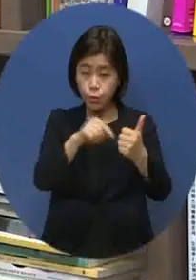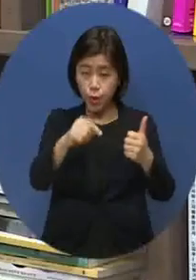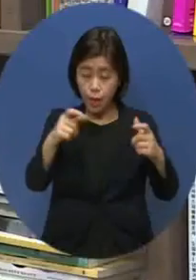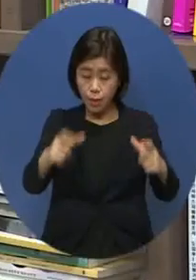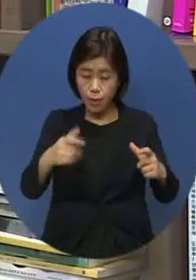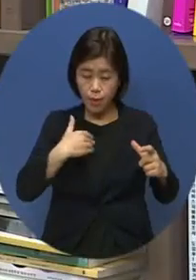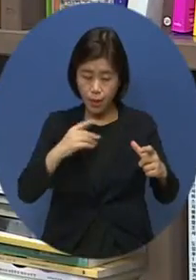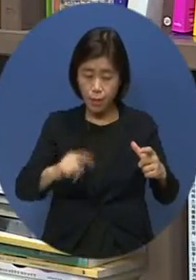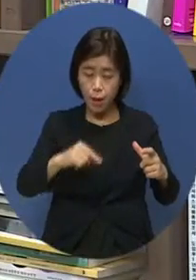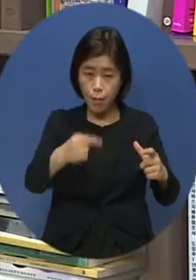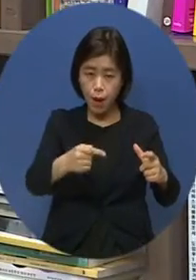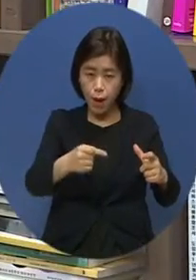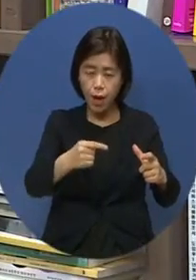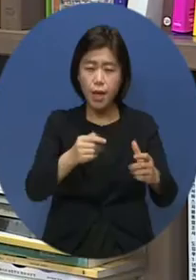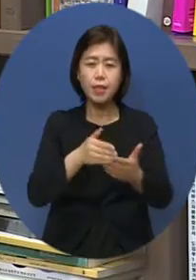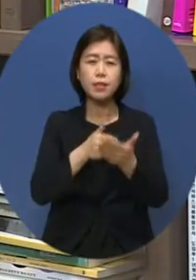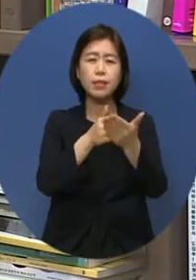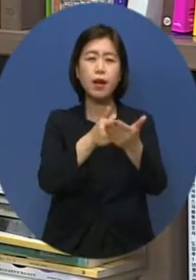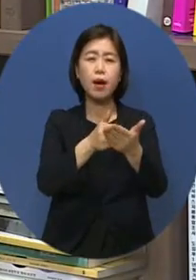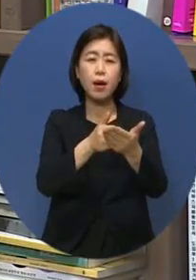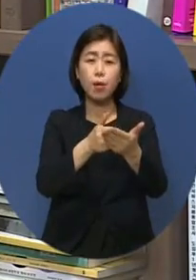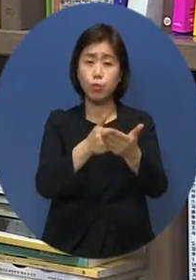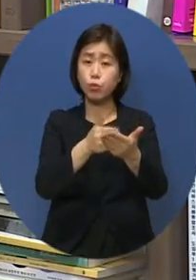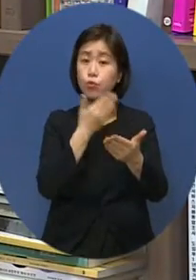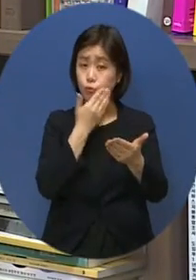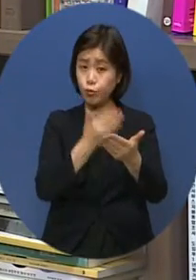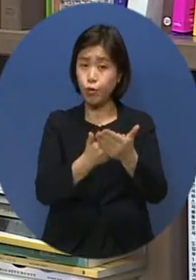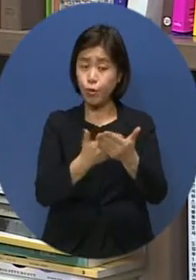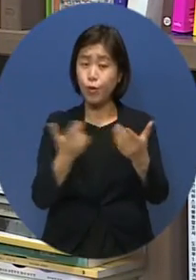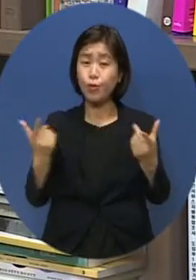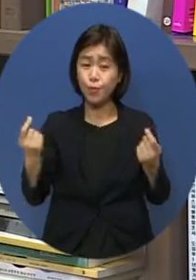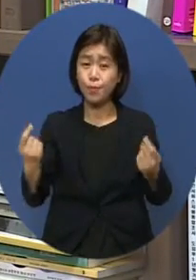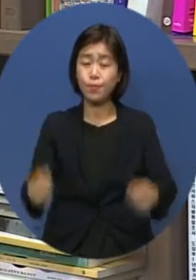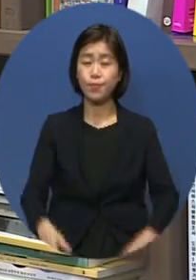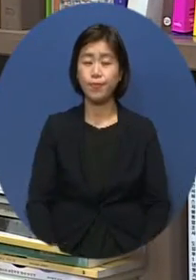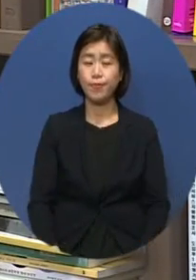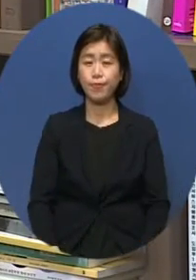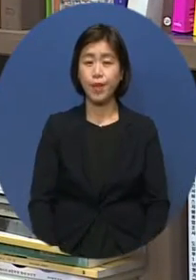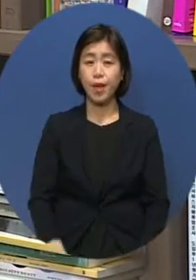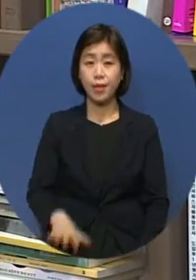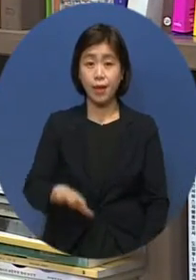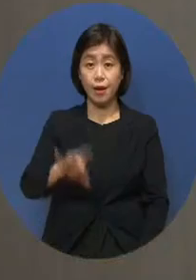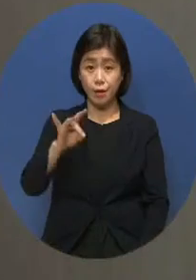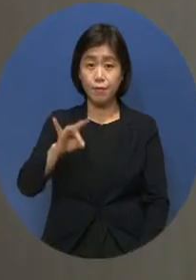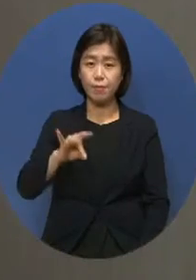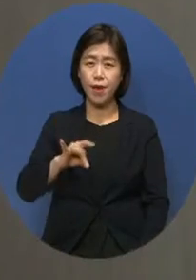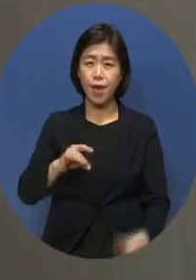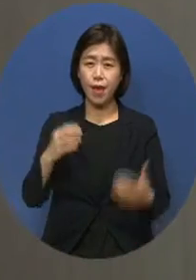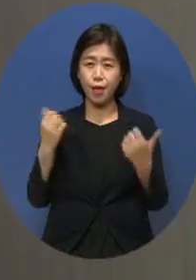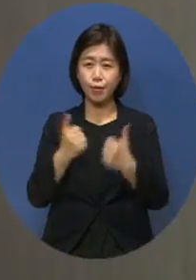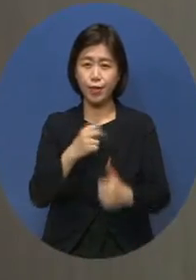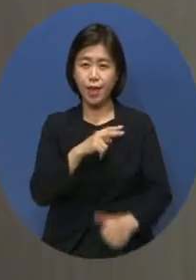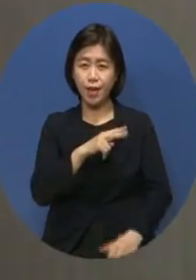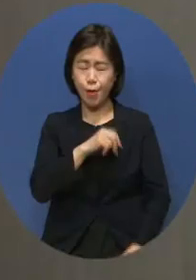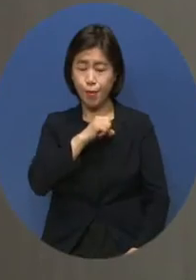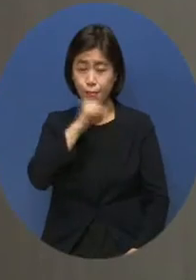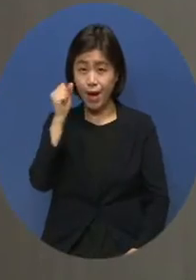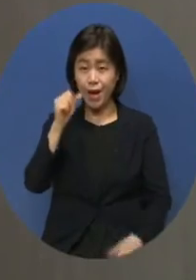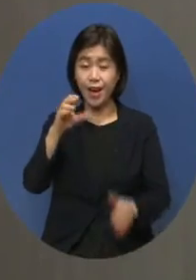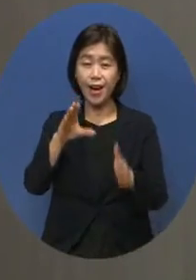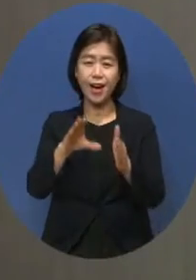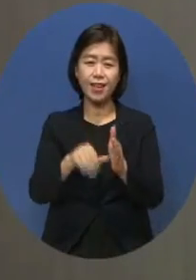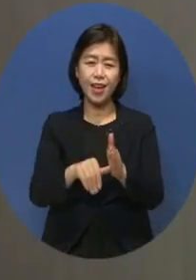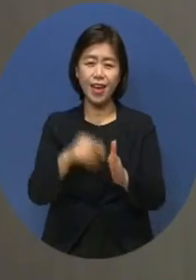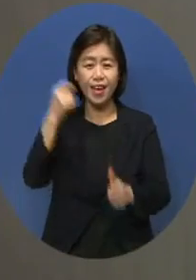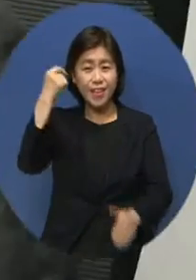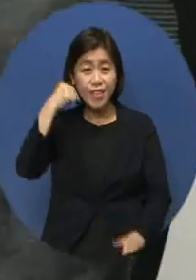거죠. 그렇죠. 그럼 처음에 이제 국회의원으로 당선이 되셨을 때 좀 네. 소감은 어떠셨나요? 정말 큰일